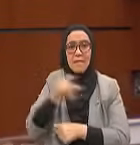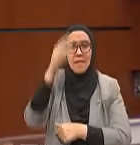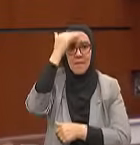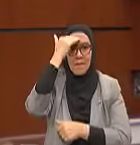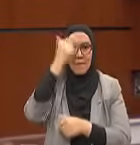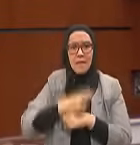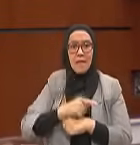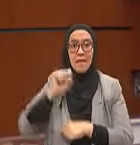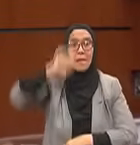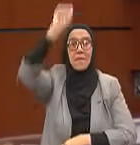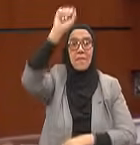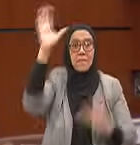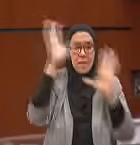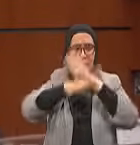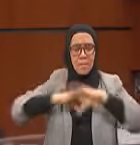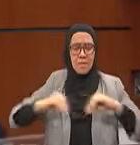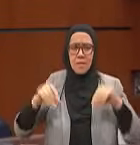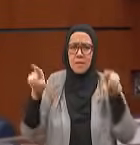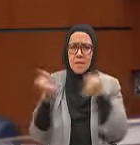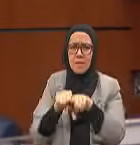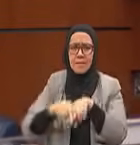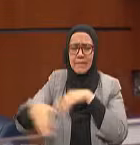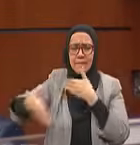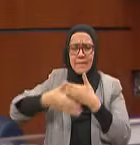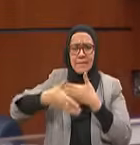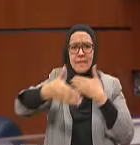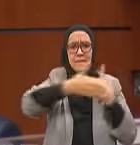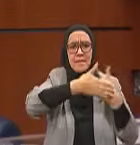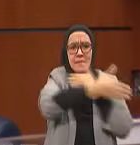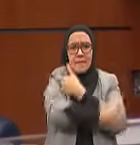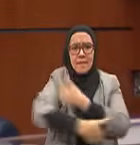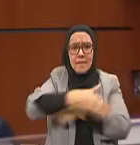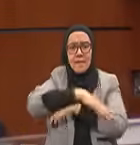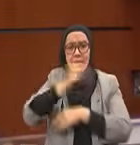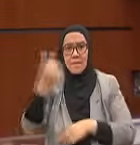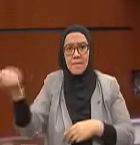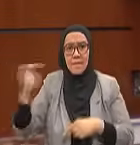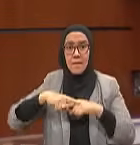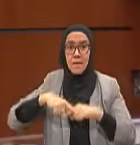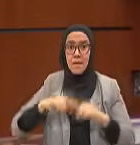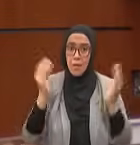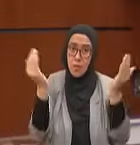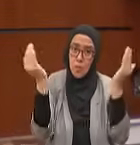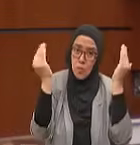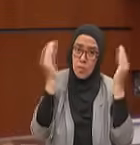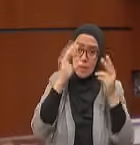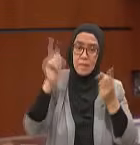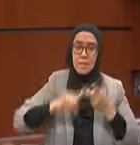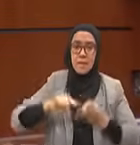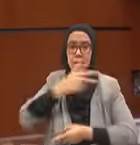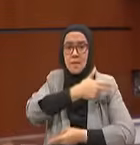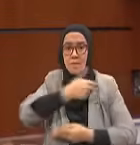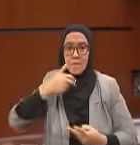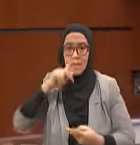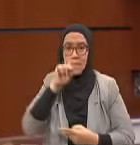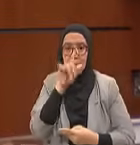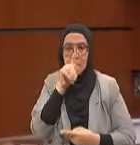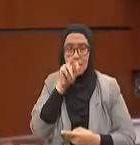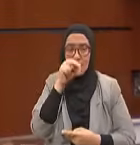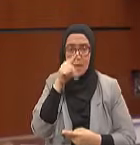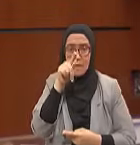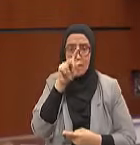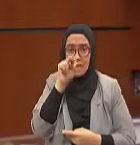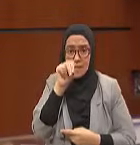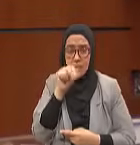berjiran dengan negara lain yaitu Brunei Darussalam dan Kalimantan Indonesia negara Brunei Darussalam sekarang sudah